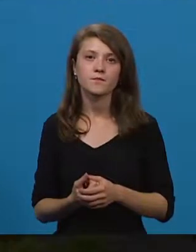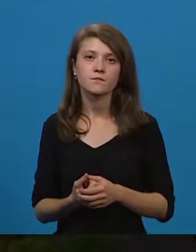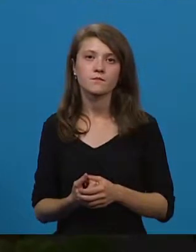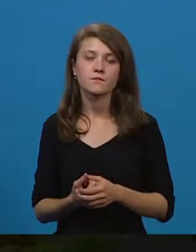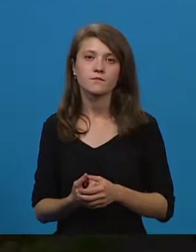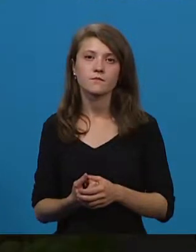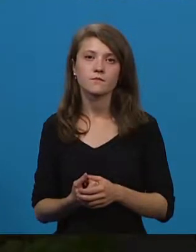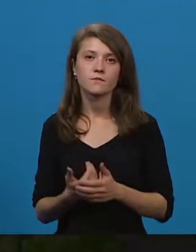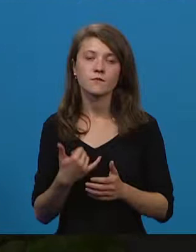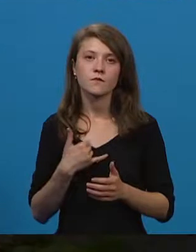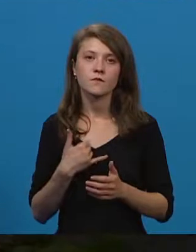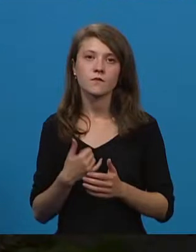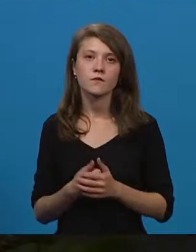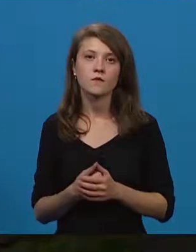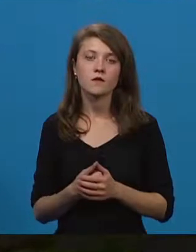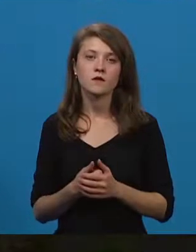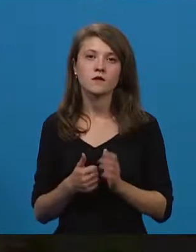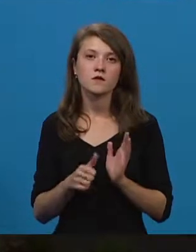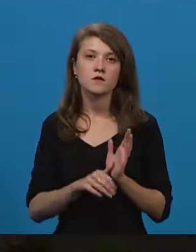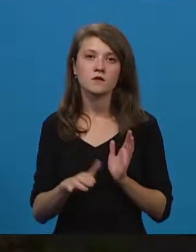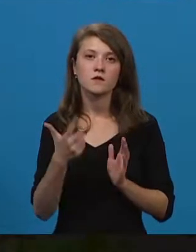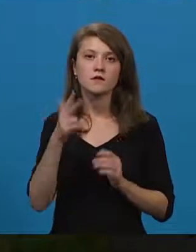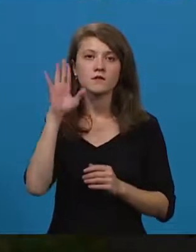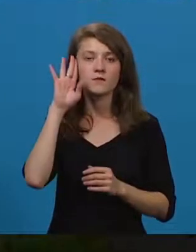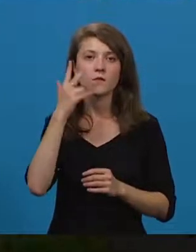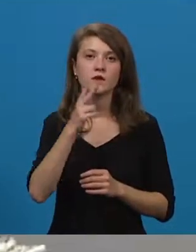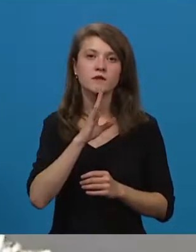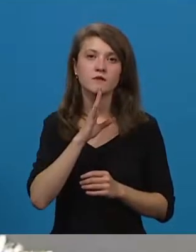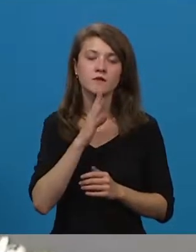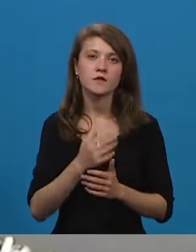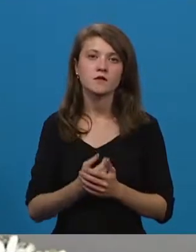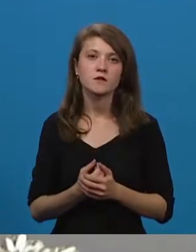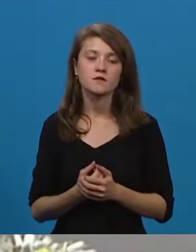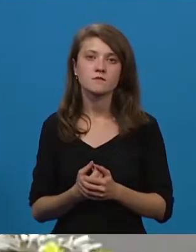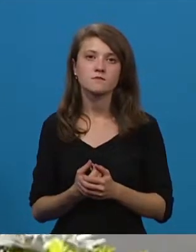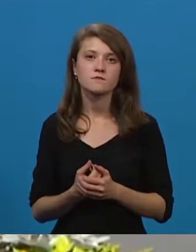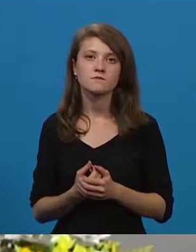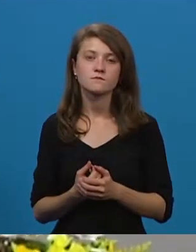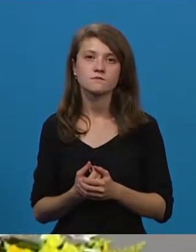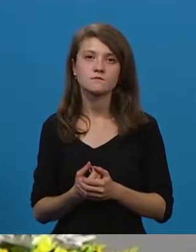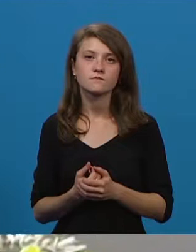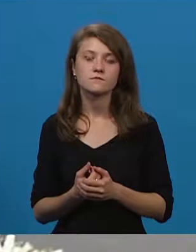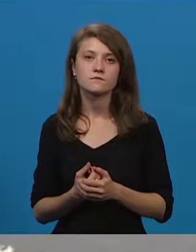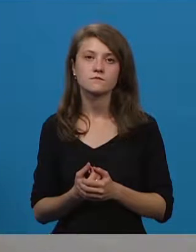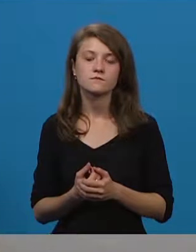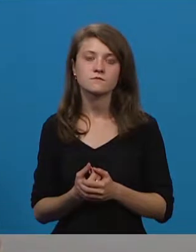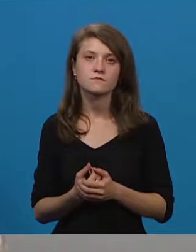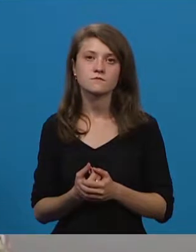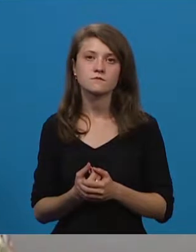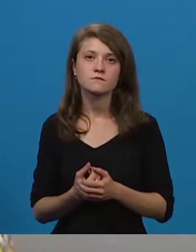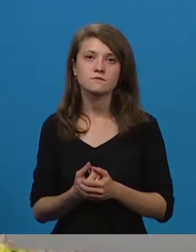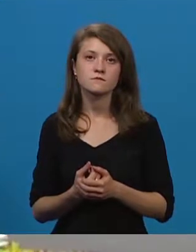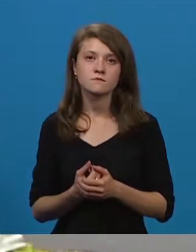У мене 6 діток, 3 на 3. 3 дівчинки, 3 мальчика. Чи складно, що зміниться тепер у вашому житті, після того, як ви отримали звання мами